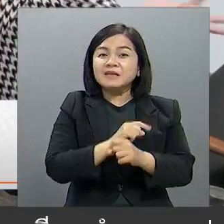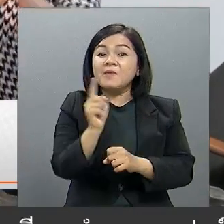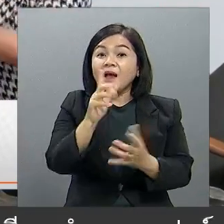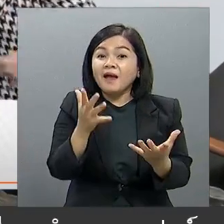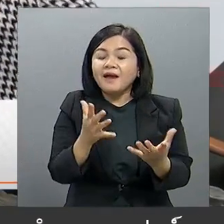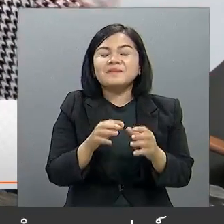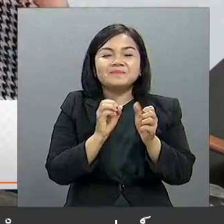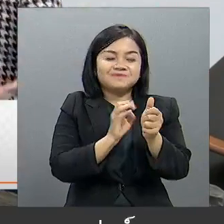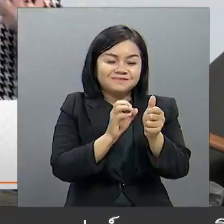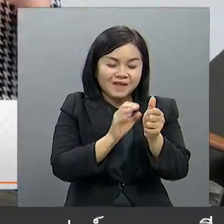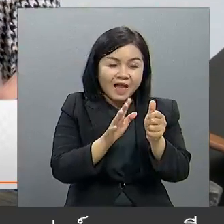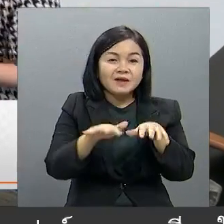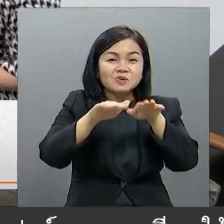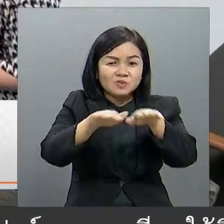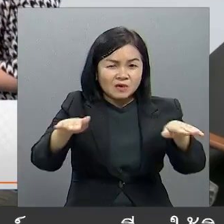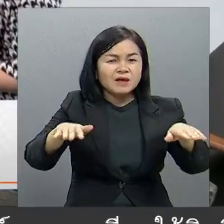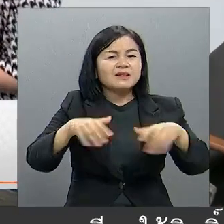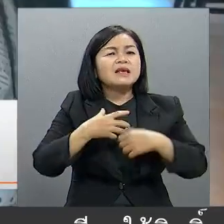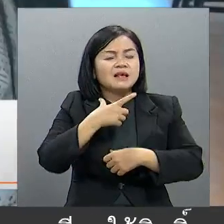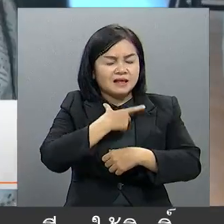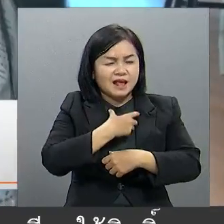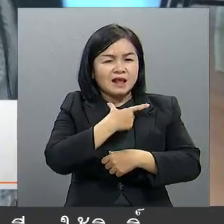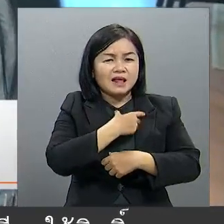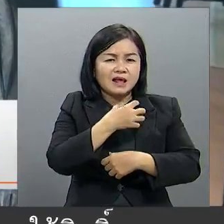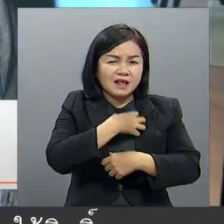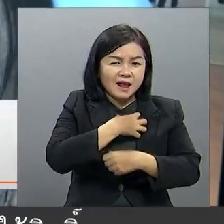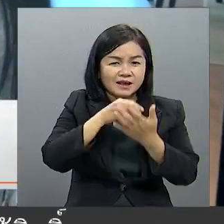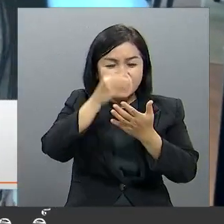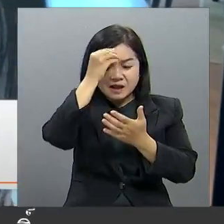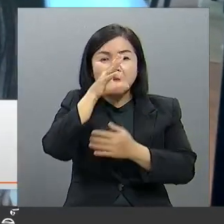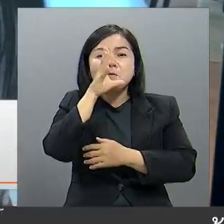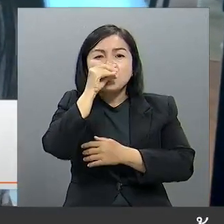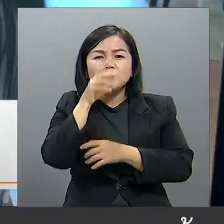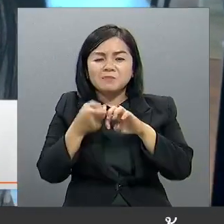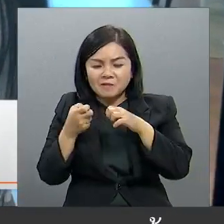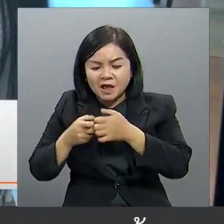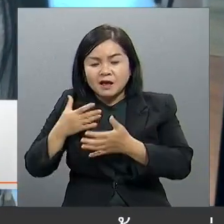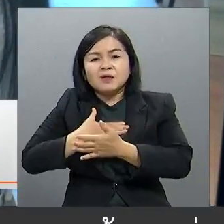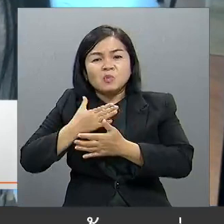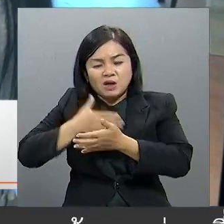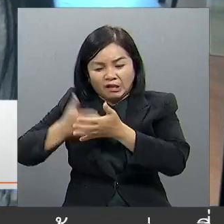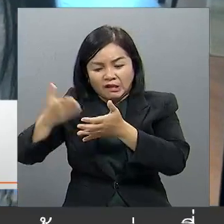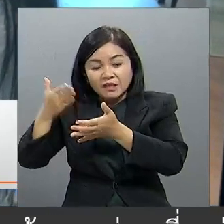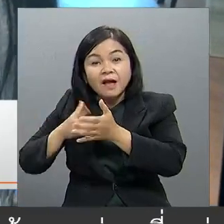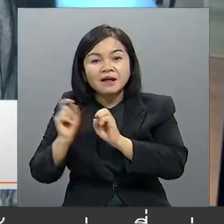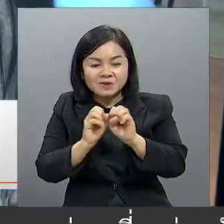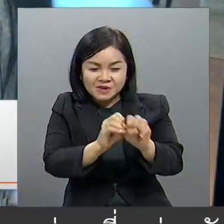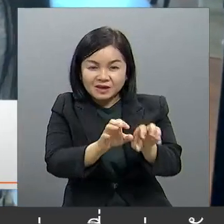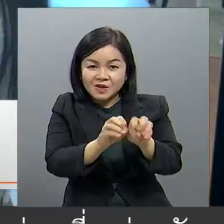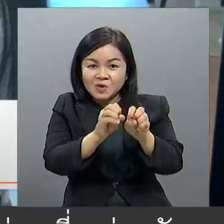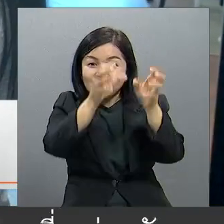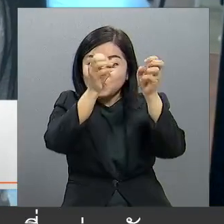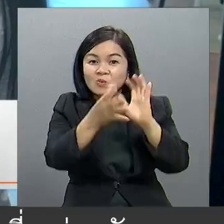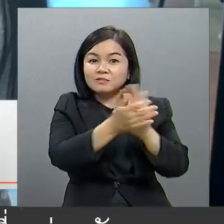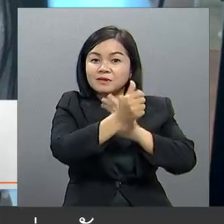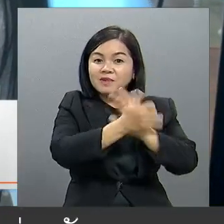มพลสวรด้านการพูดแต่ว่ายังติดอยู่ในกาแงบางอย่างน้ๆจะไดรบการฝึกฝนจากคครูซอครู